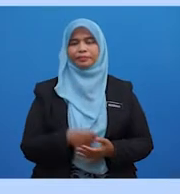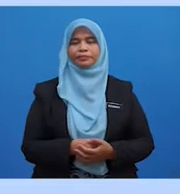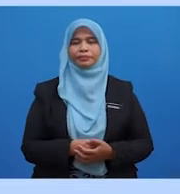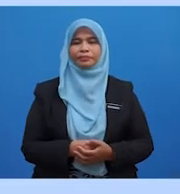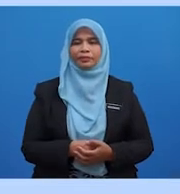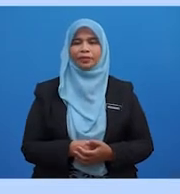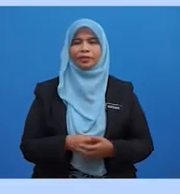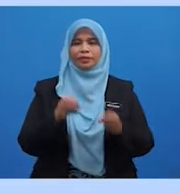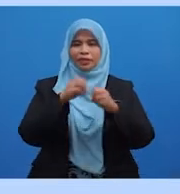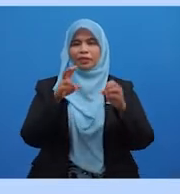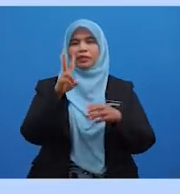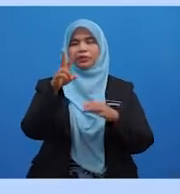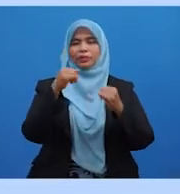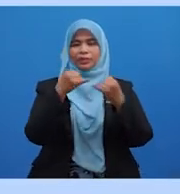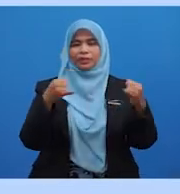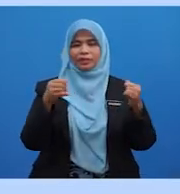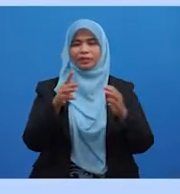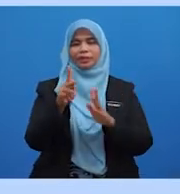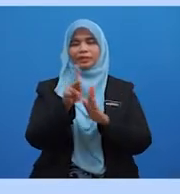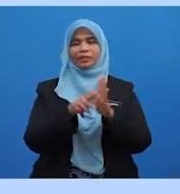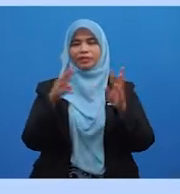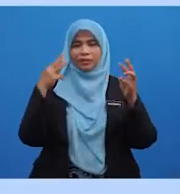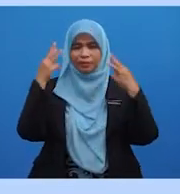pertama, nyatakan dua jenis kebimbangan.